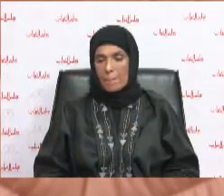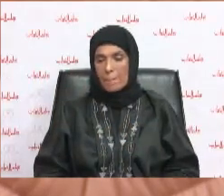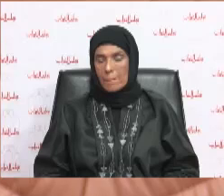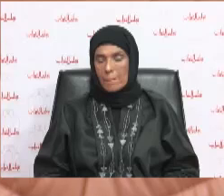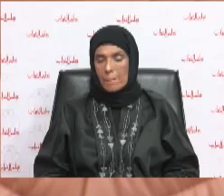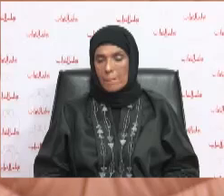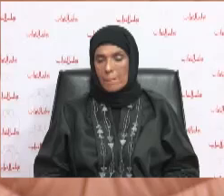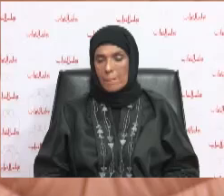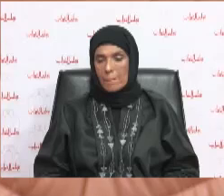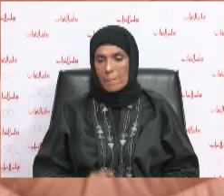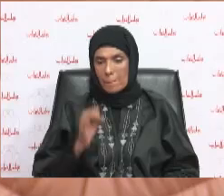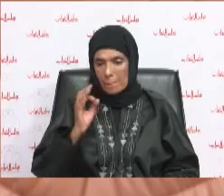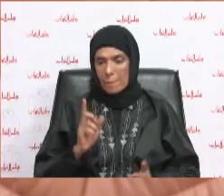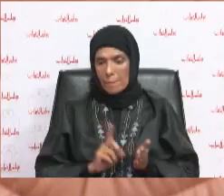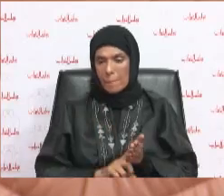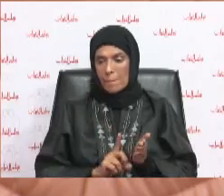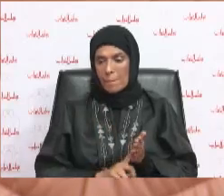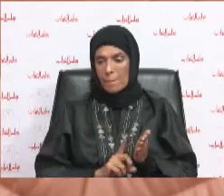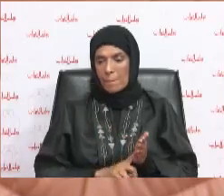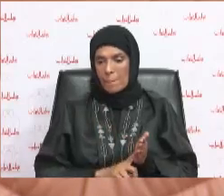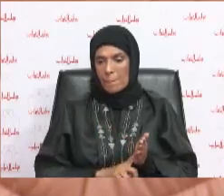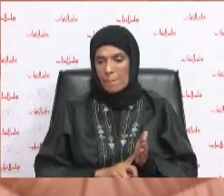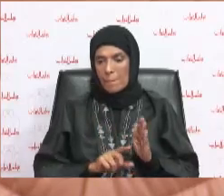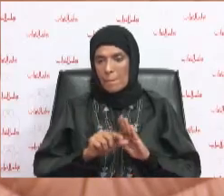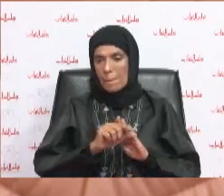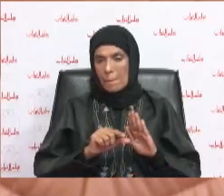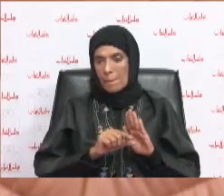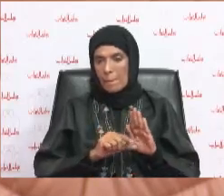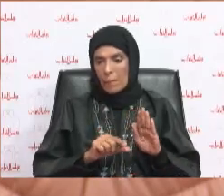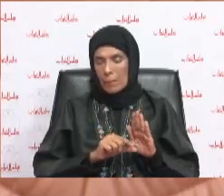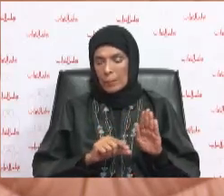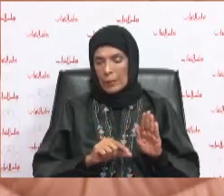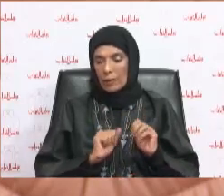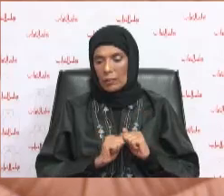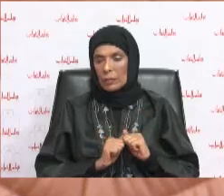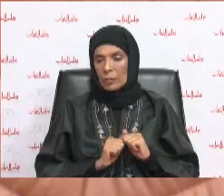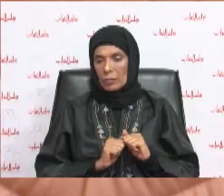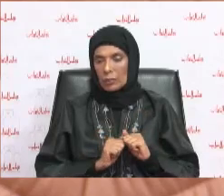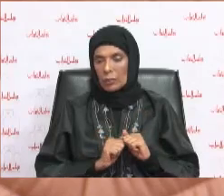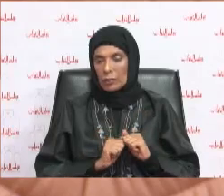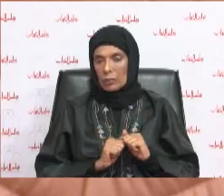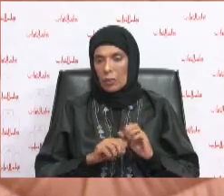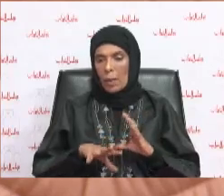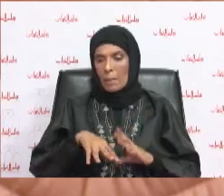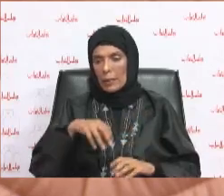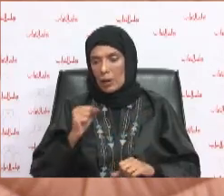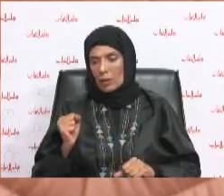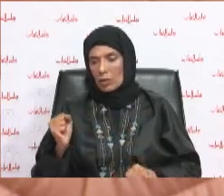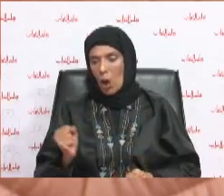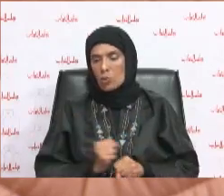الخارج. يجب تحديد البنود اللي يعني التي بها الفجوة الكبيرة بين الإنتاج